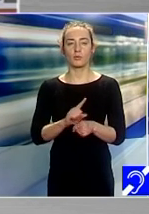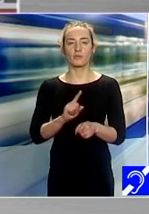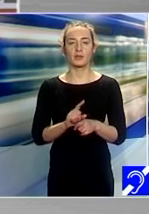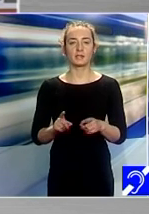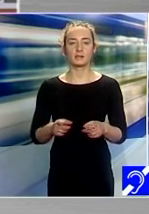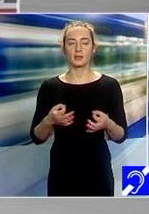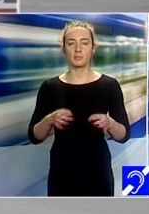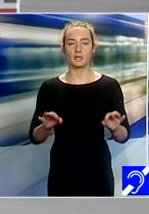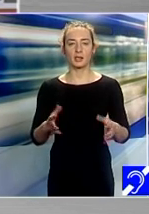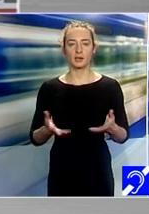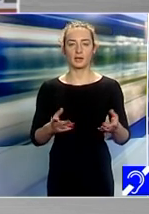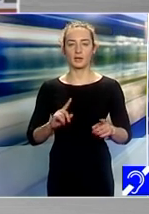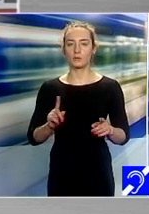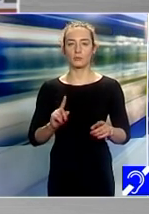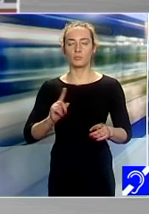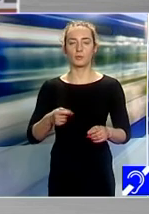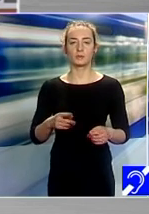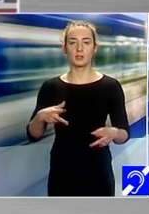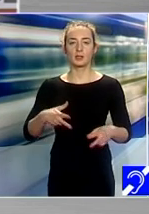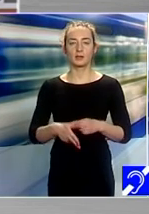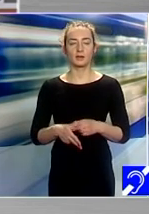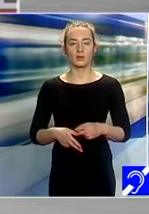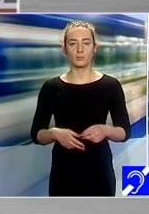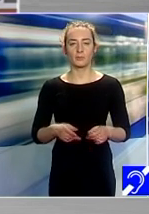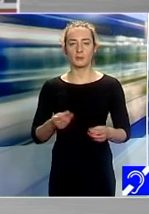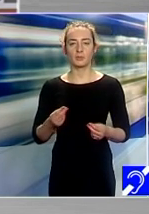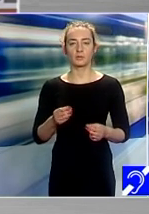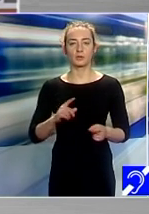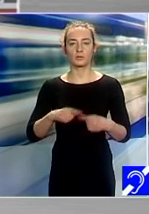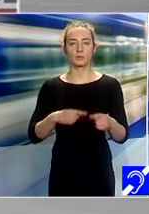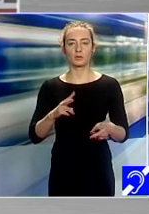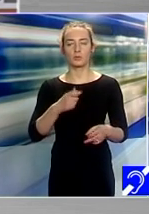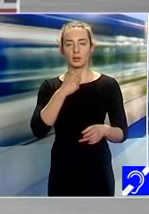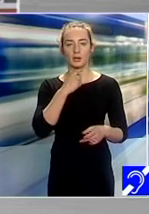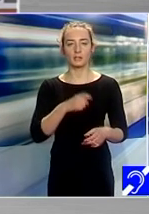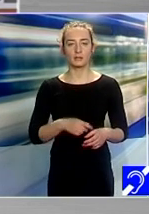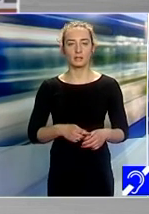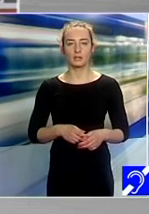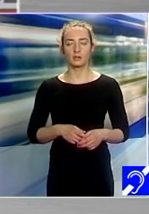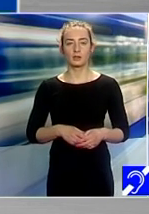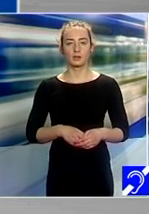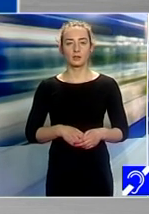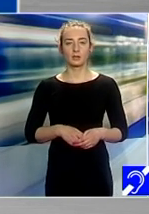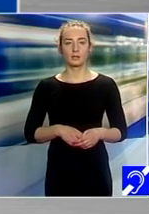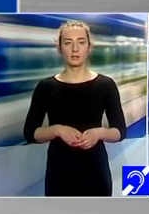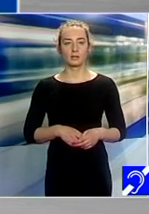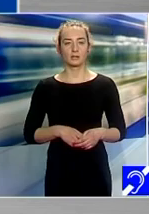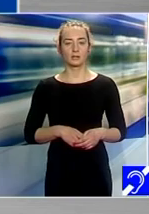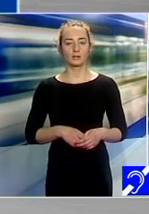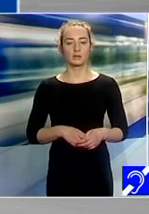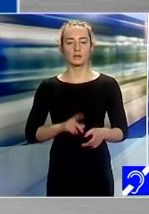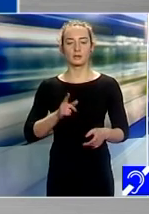care nu le poți întrerupe după 2 ani, după ce le reai. O să alimentez. Vedem în ce formă finală și o să fie